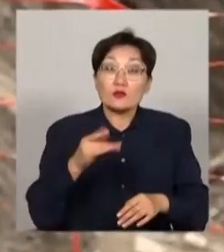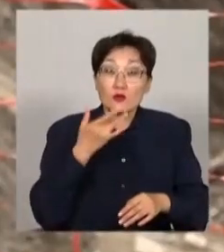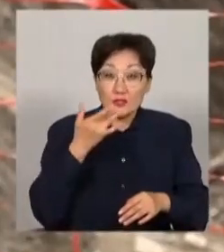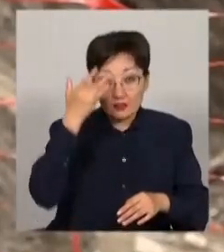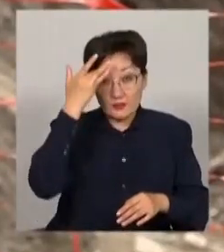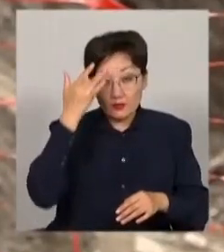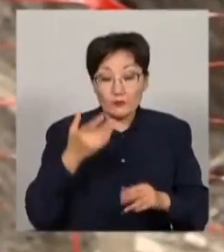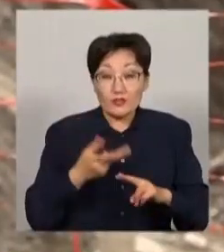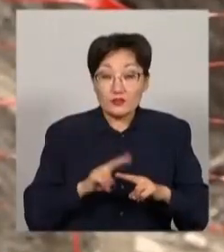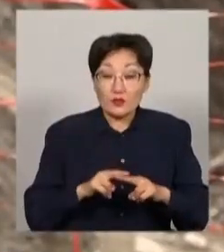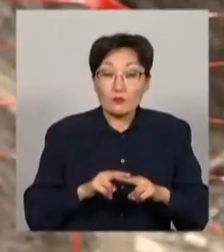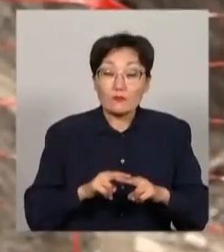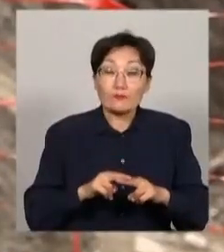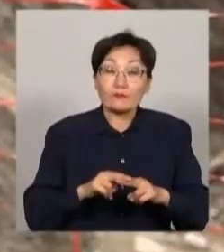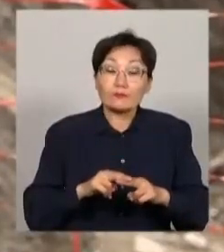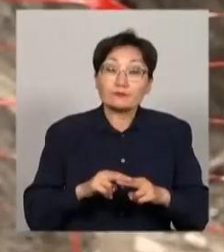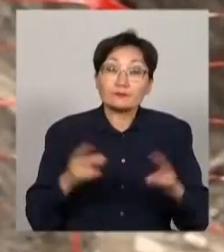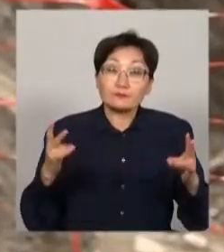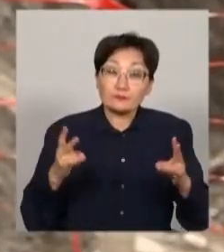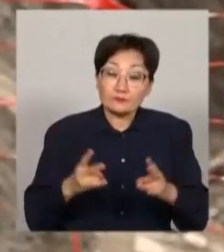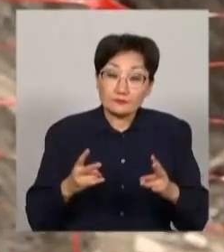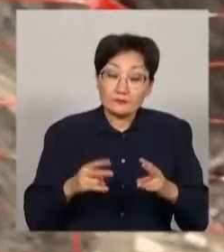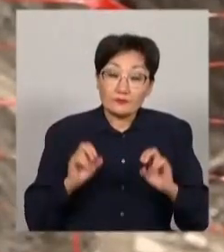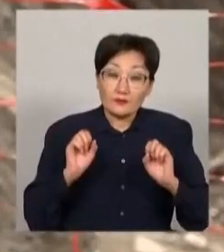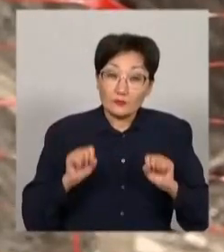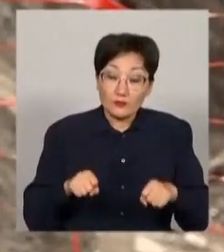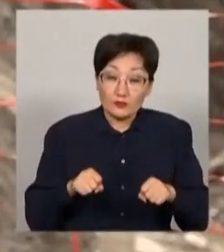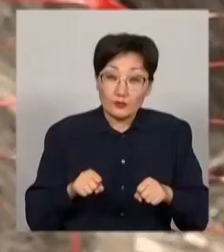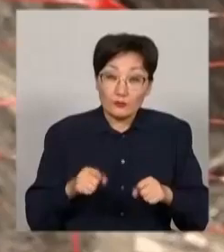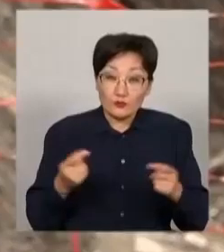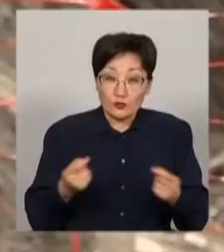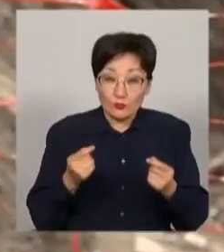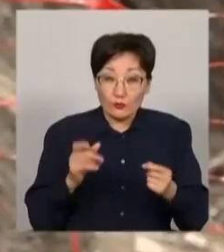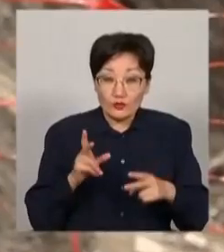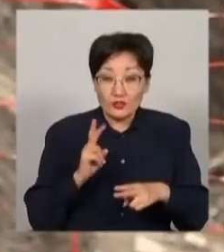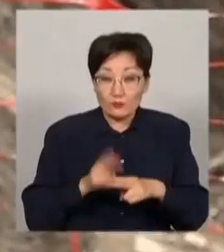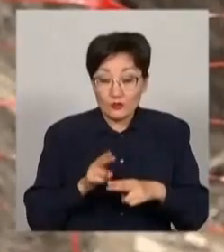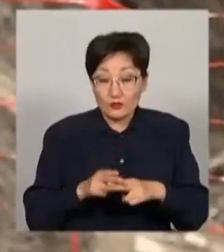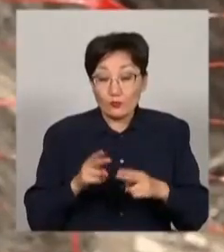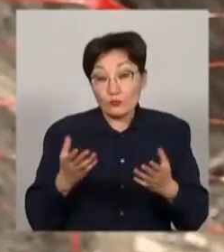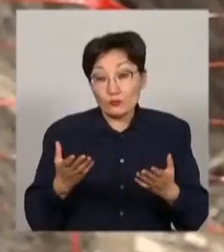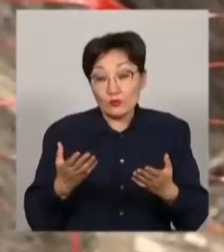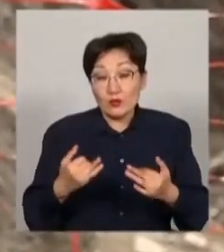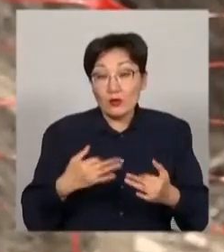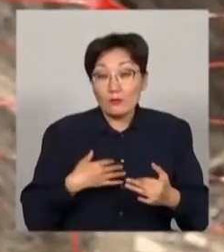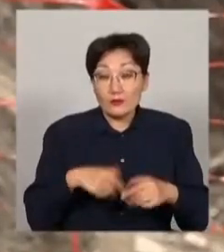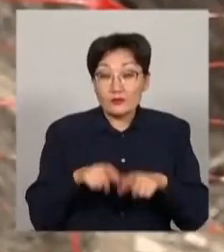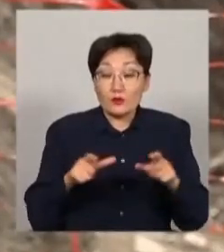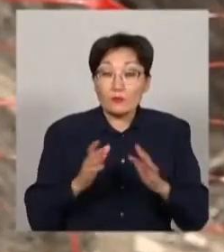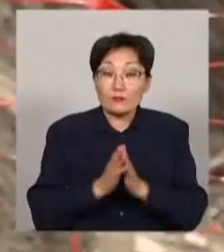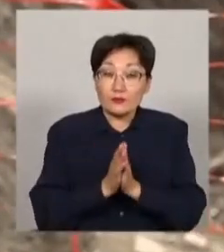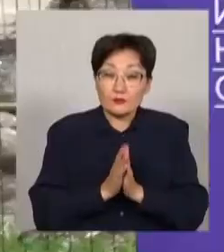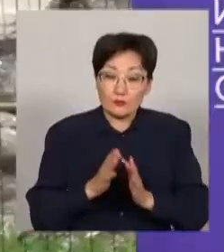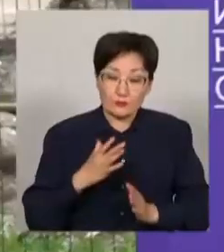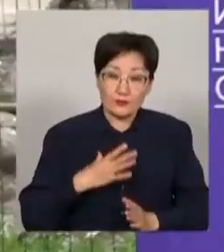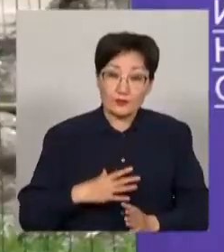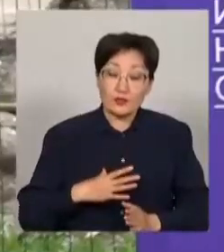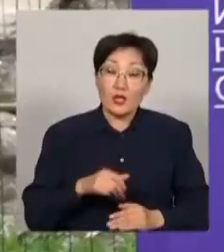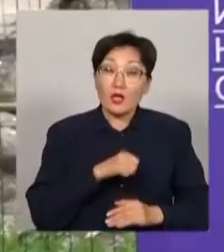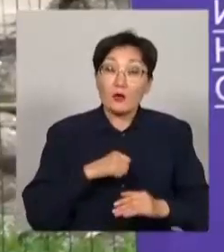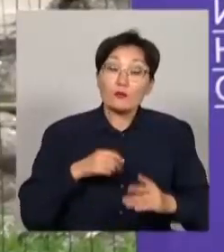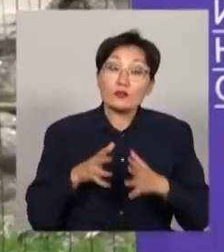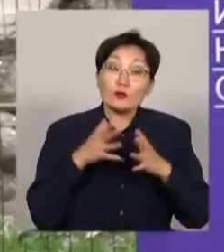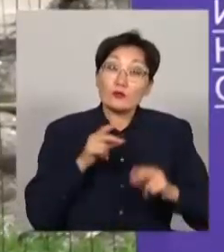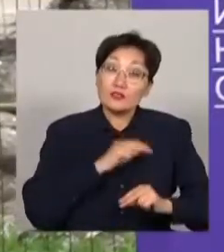данная схема обязательно нужно может быть где-то она немножко будет мешать кому-то но и граждан просим немножко потерпеть самые масштабные